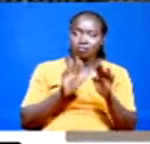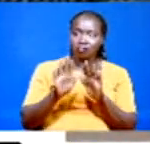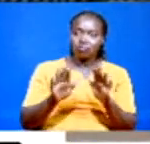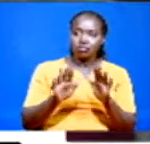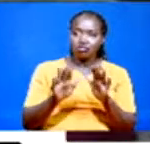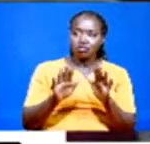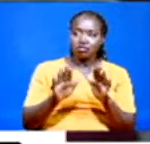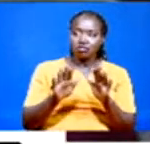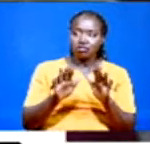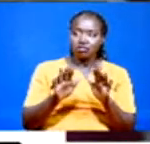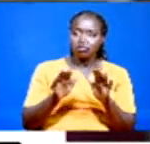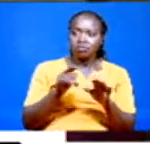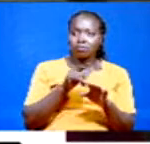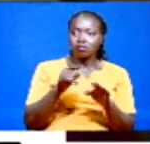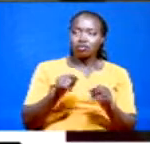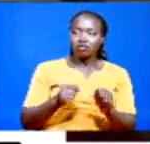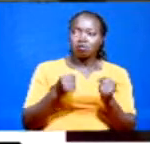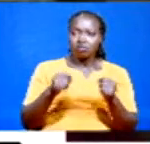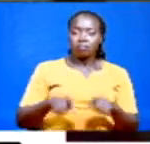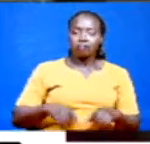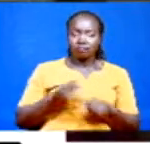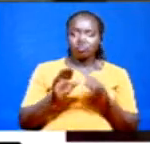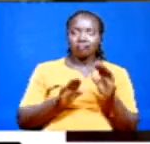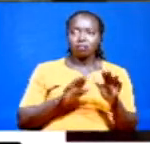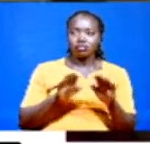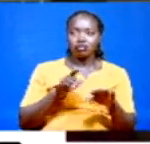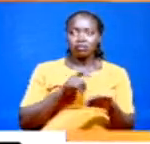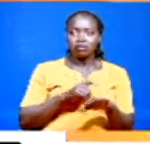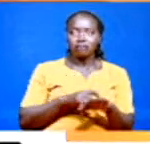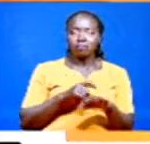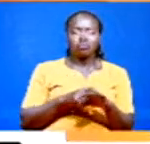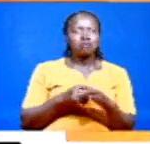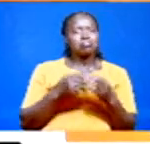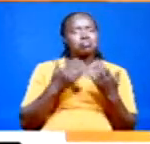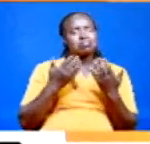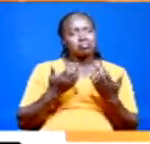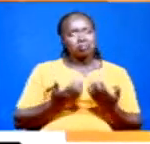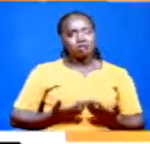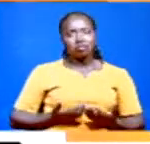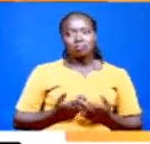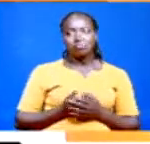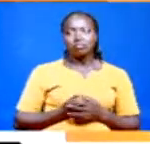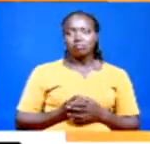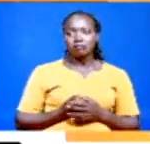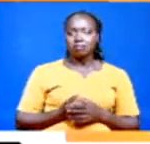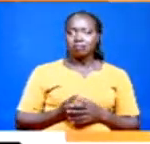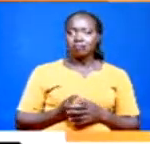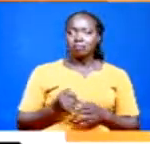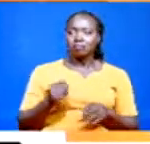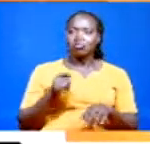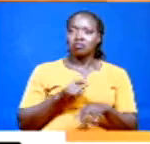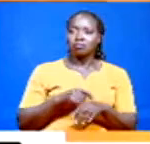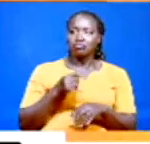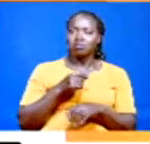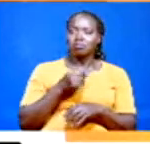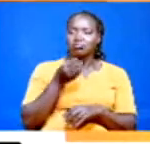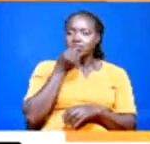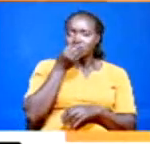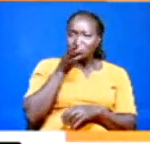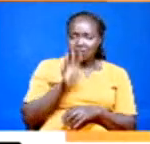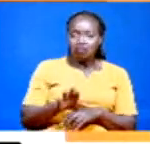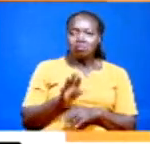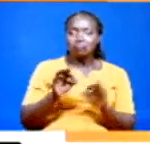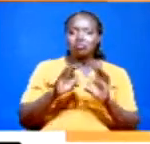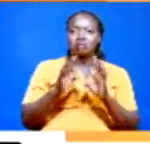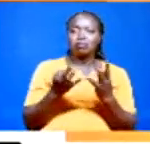wahisani waliokoa maisha yao walipokuwa wamelemewa. In fact, walikuwa wanasema nimerogwa na watu wa familia,